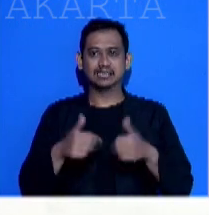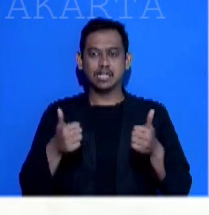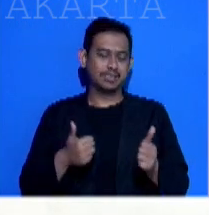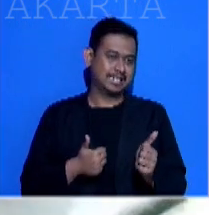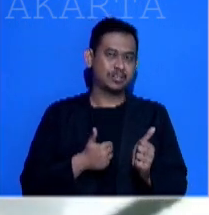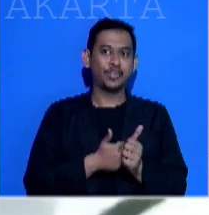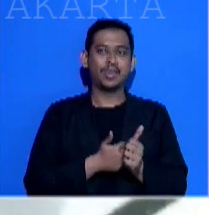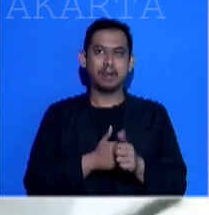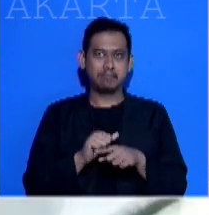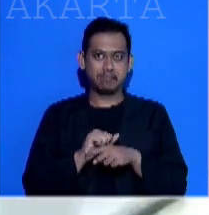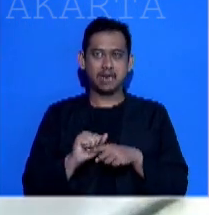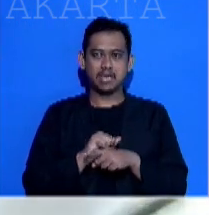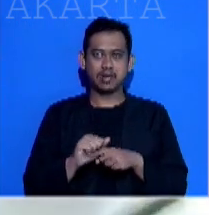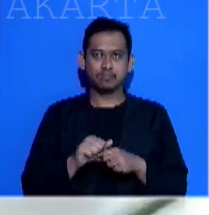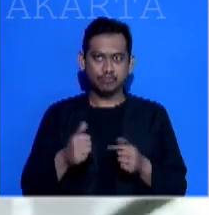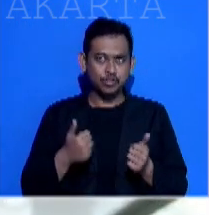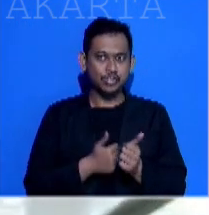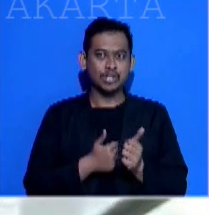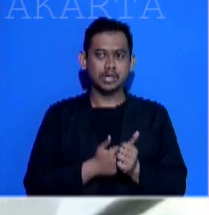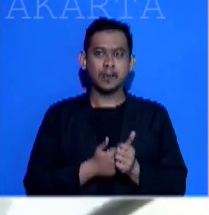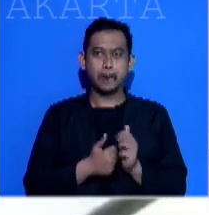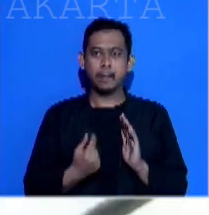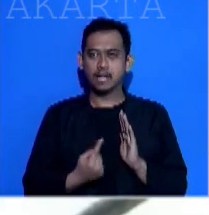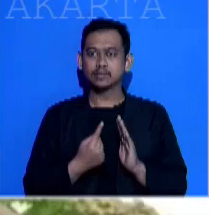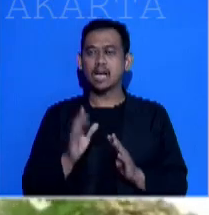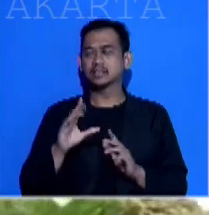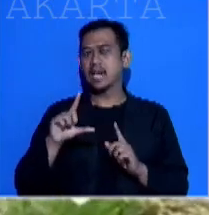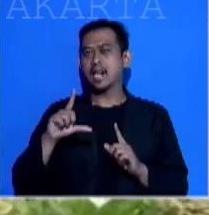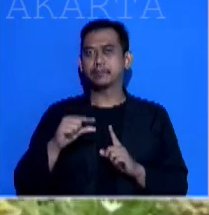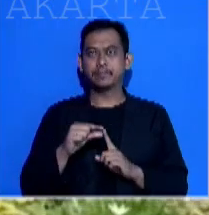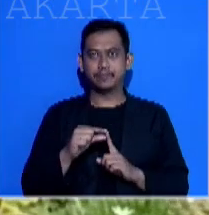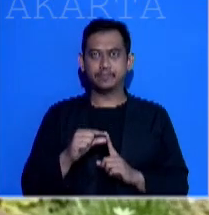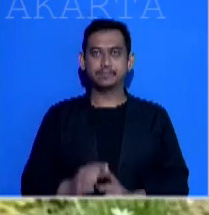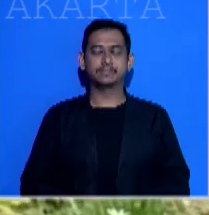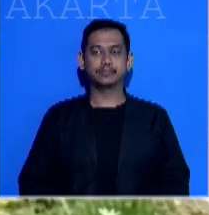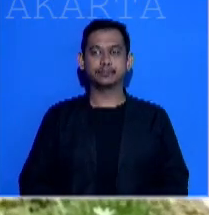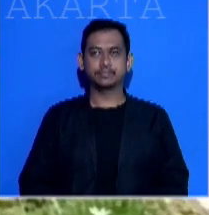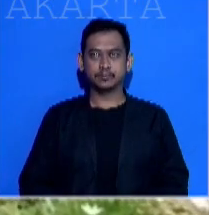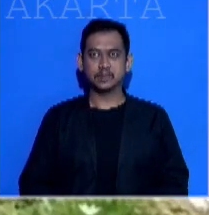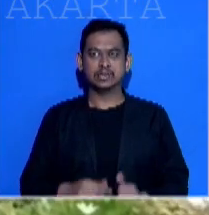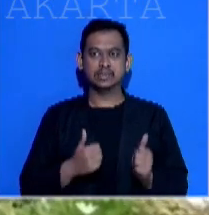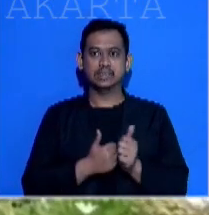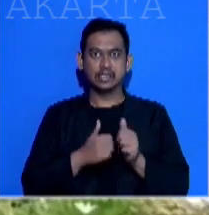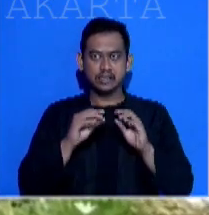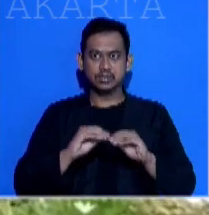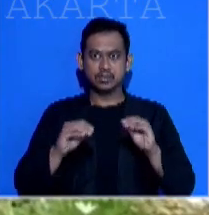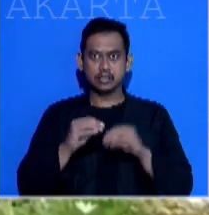macam pelatihan selama di dalam Lapas Kelas 2B Yogyakarta. Pasti ikuti pembinaan, Mbak. Jadi kalau untuk